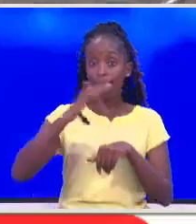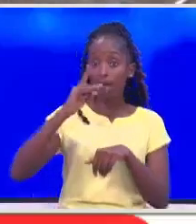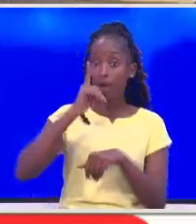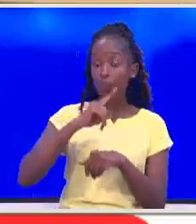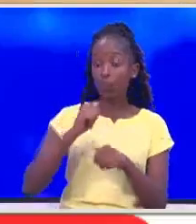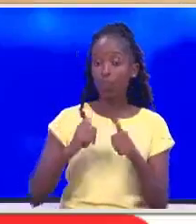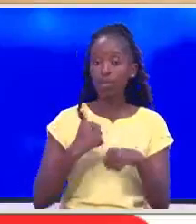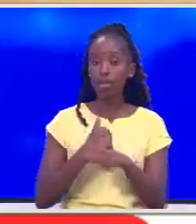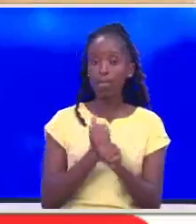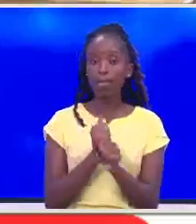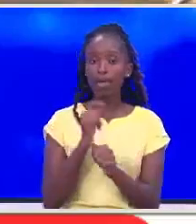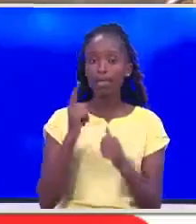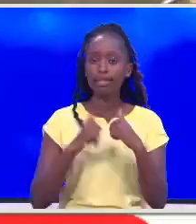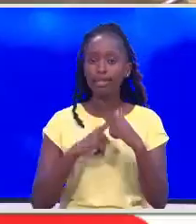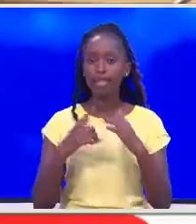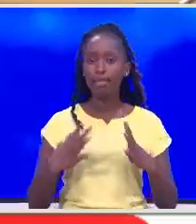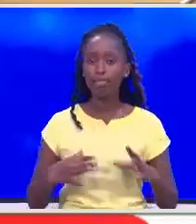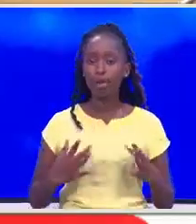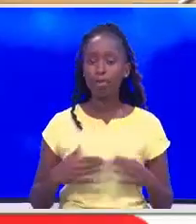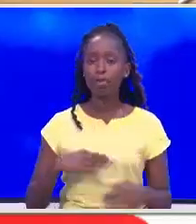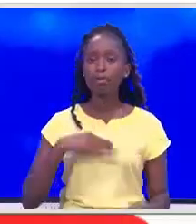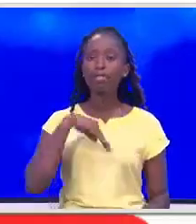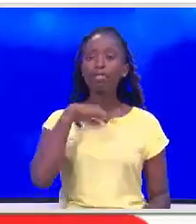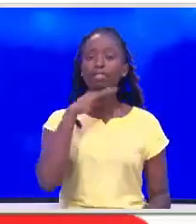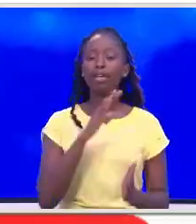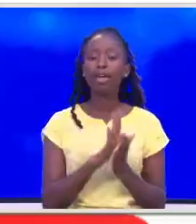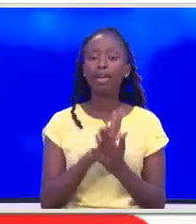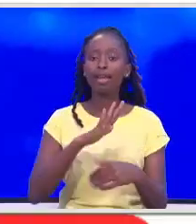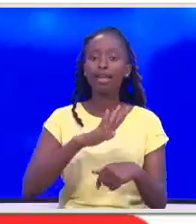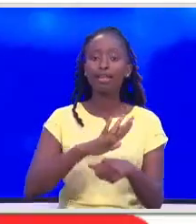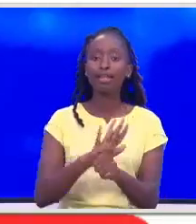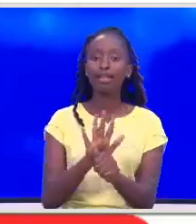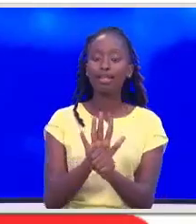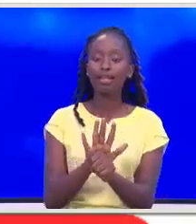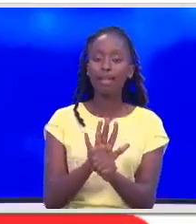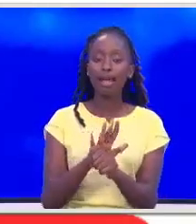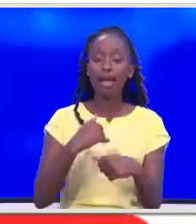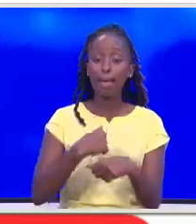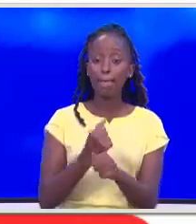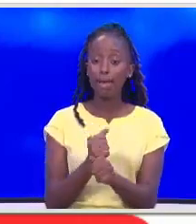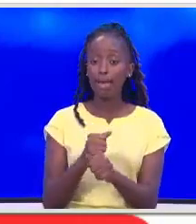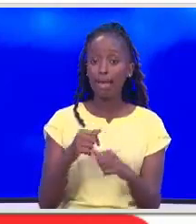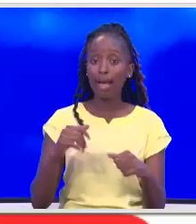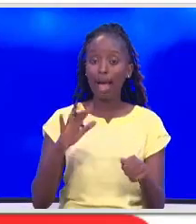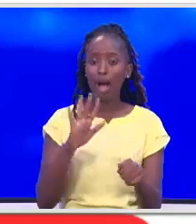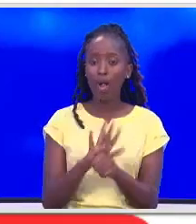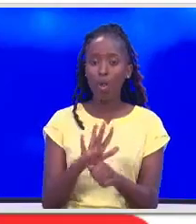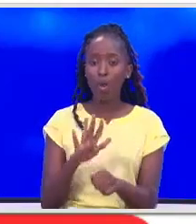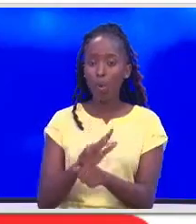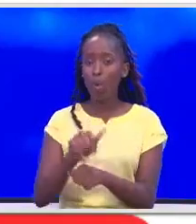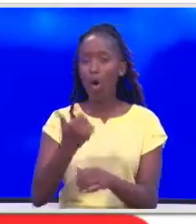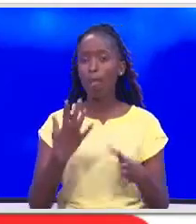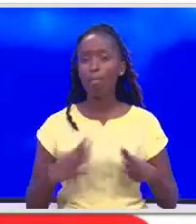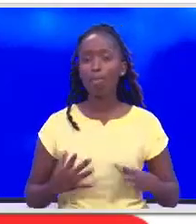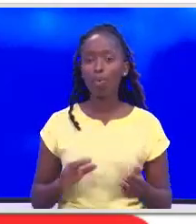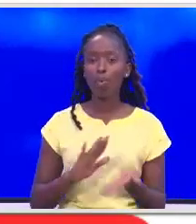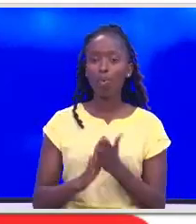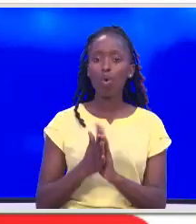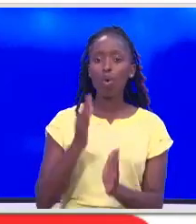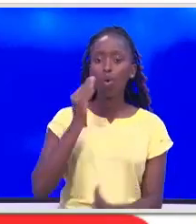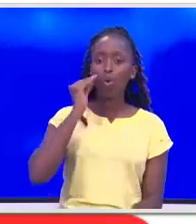sita na kuwaacha mamia bila makao. Kila jamii hapa ipewe